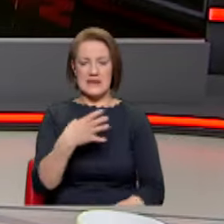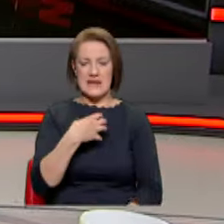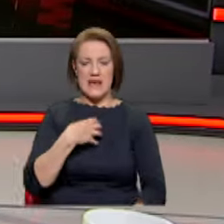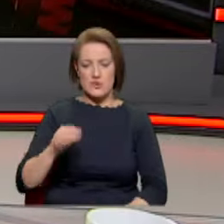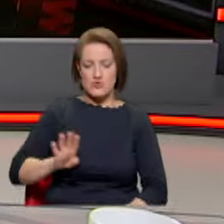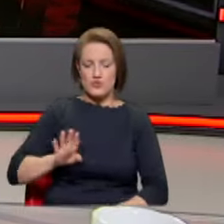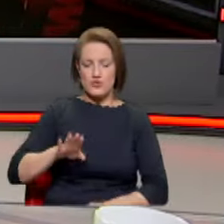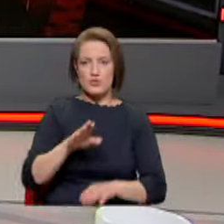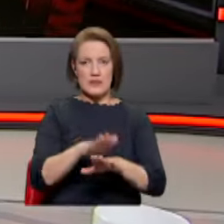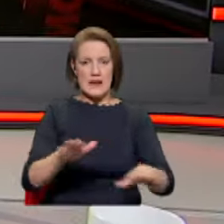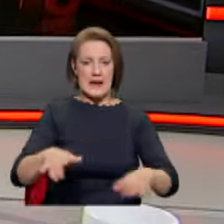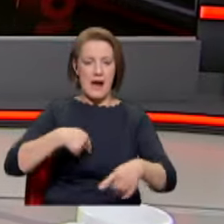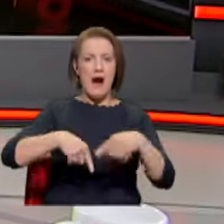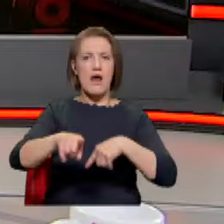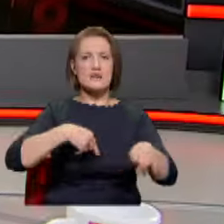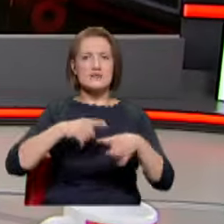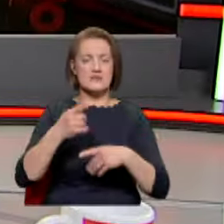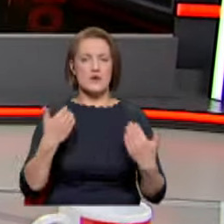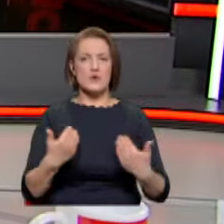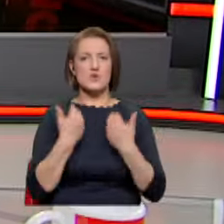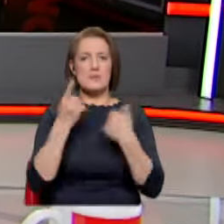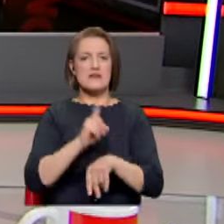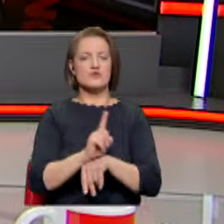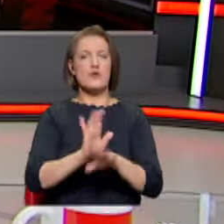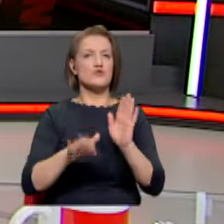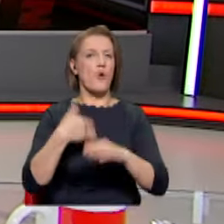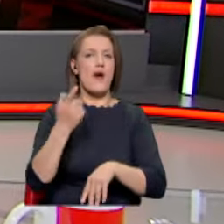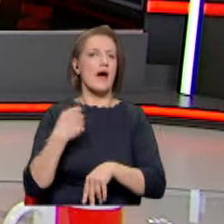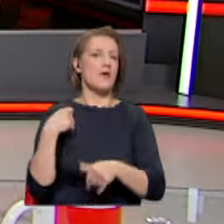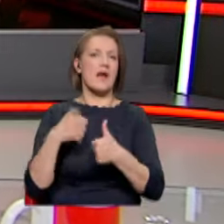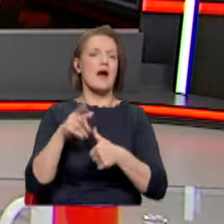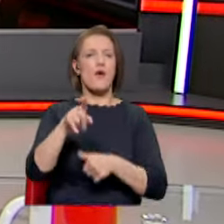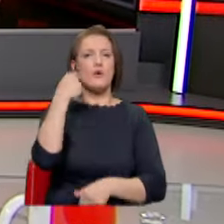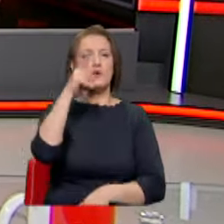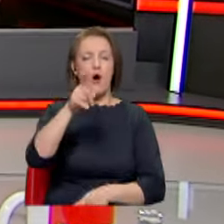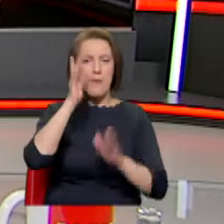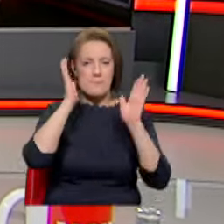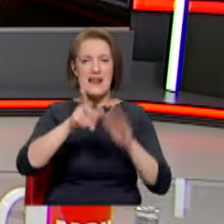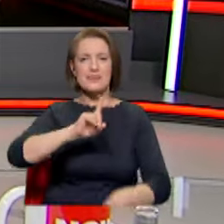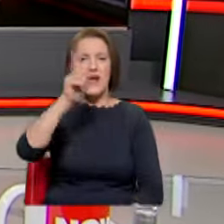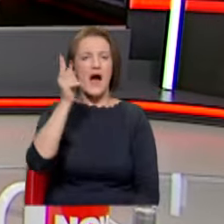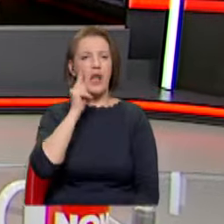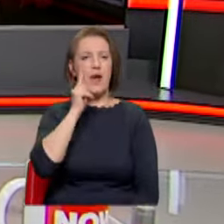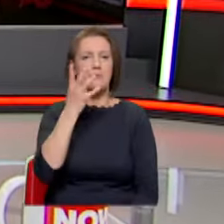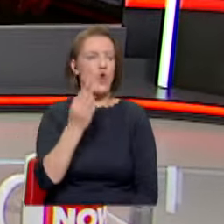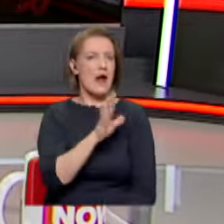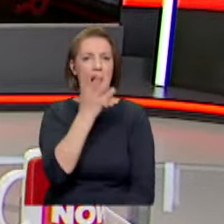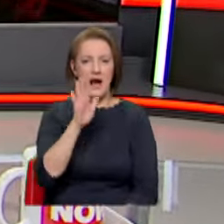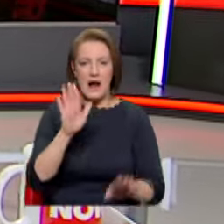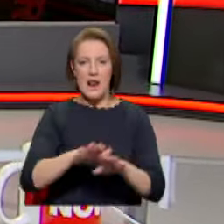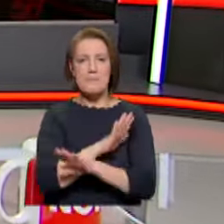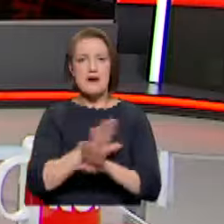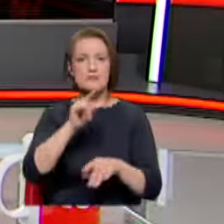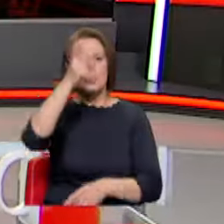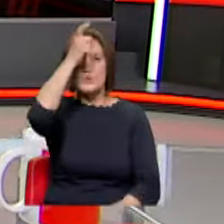çocuklarıyla arasında bir hukuk tasarlamak gerekir Bir süre sonra yine Dolayısıyla o bile Tek Adam hukuku olarak kalamaz